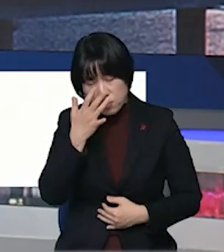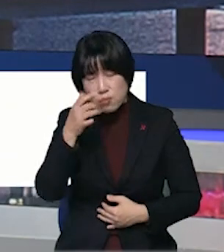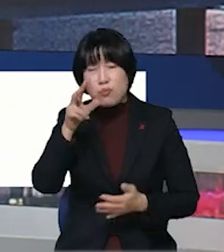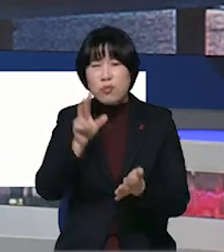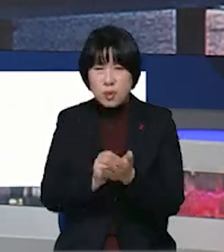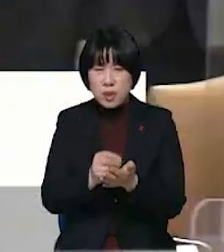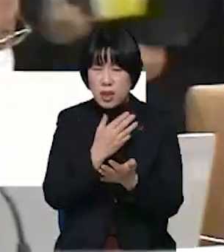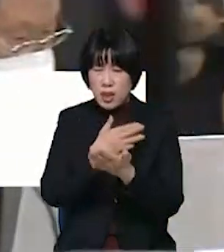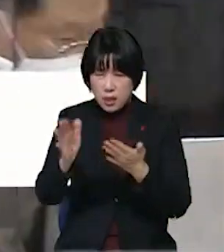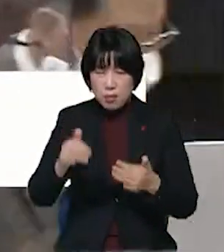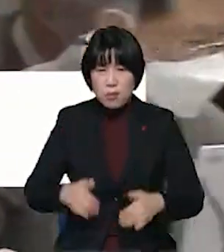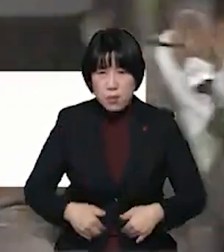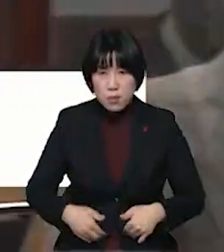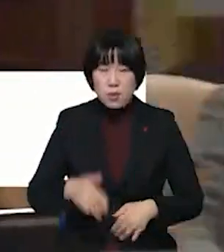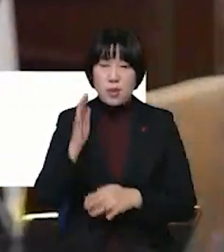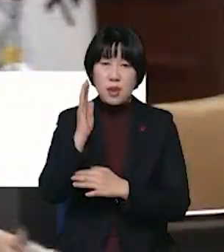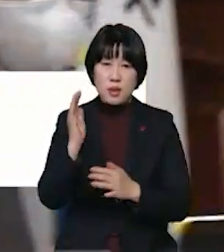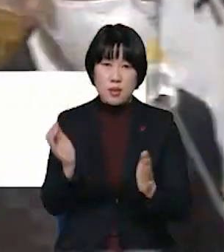지적했습니다